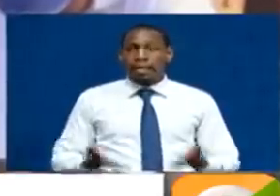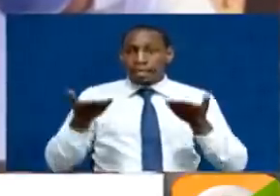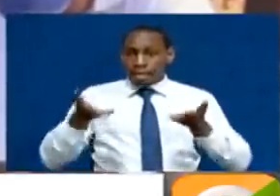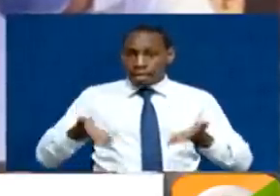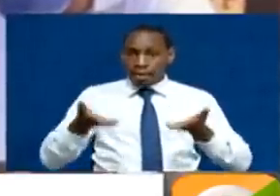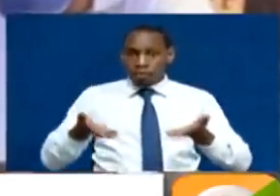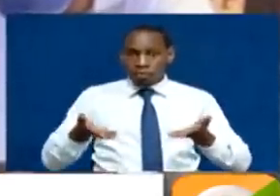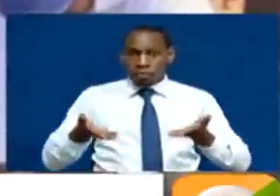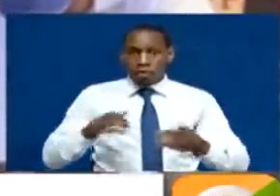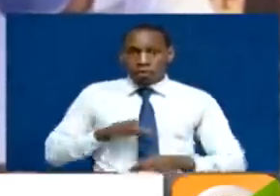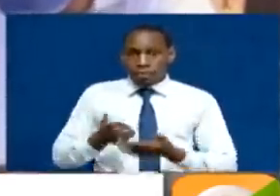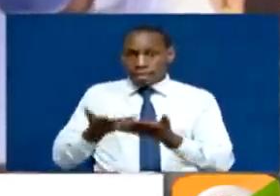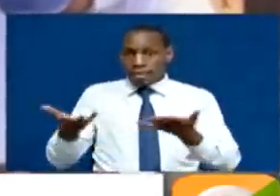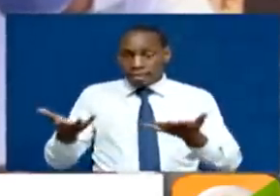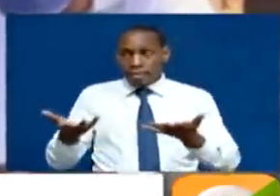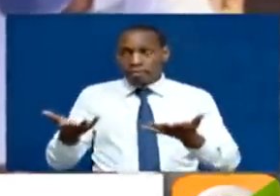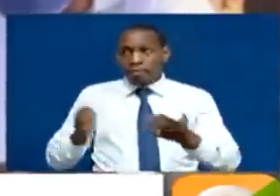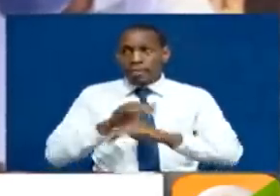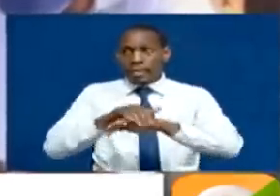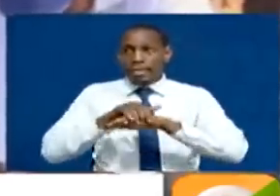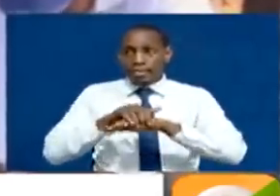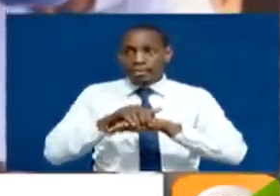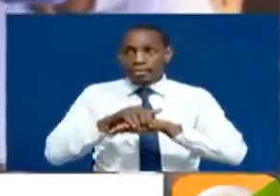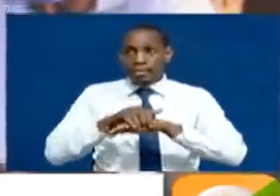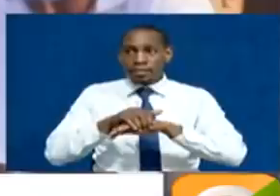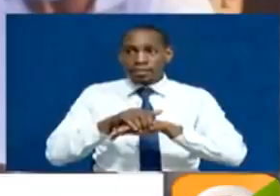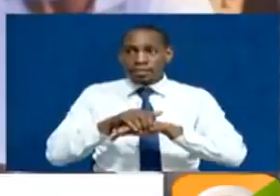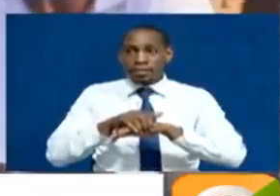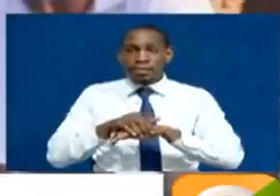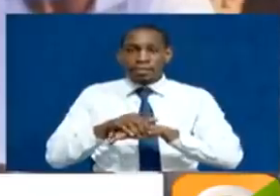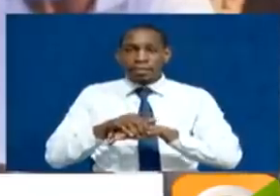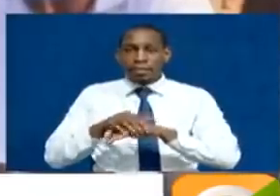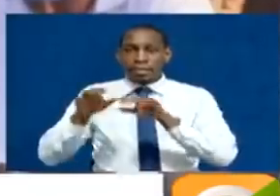Sasa, hawa mama wanapata shida mingi zaidi.